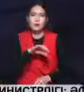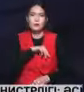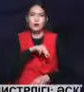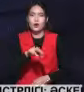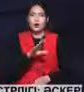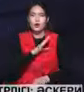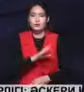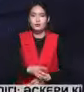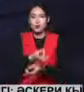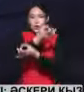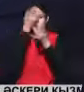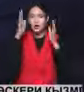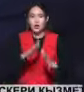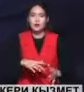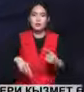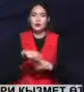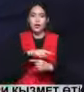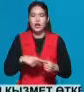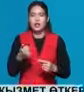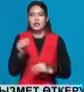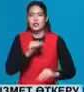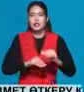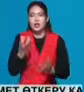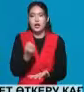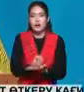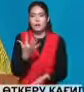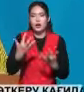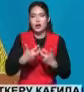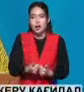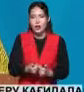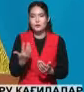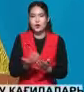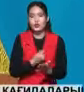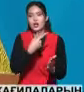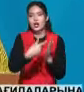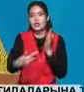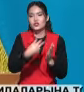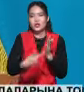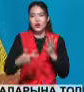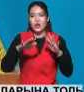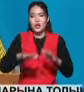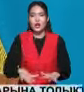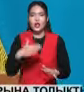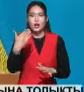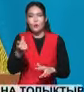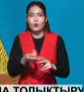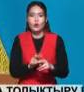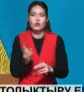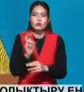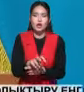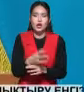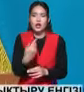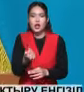өмірінің айнасы, сарқылмайтын қазына, баға жетпес құндылық. Шығармашыл қауым қоғам дамуымен тұтастығы